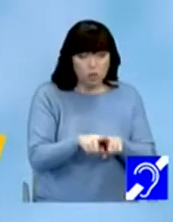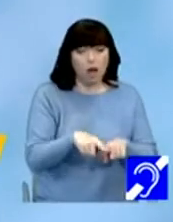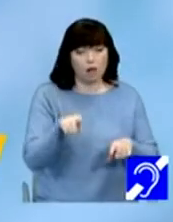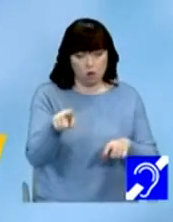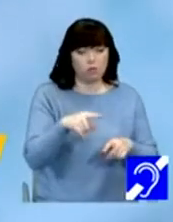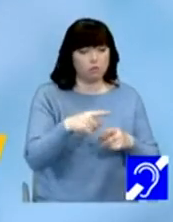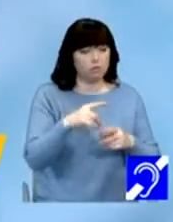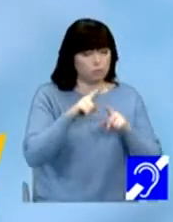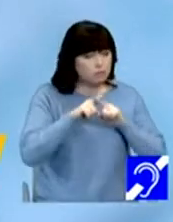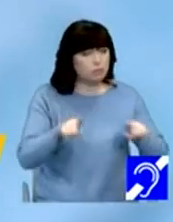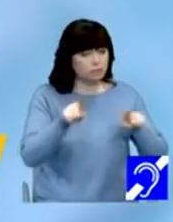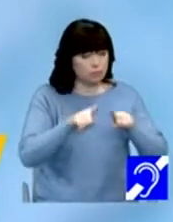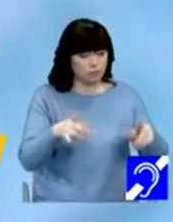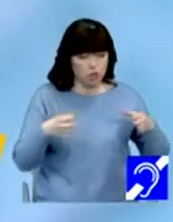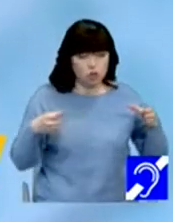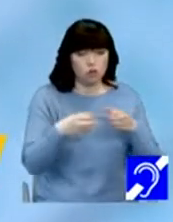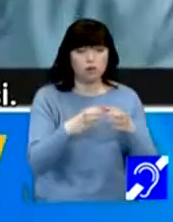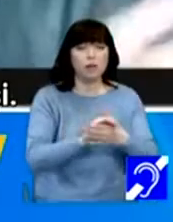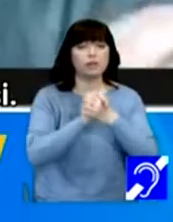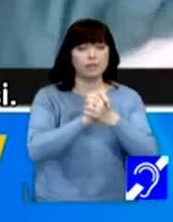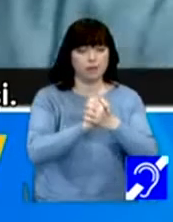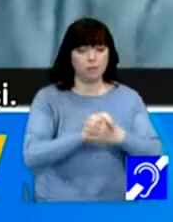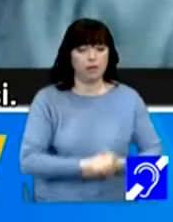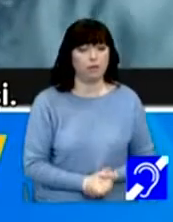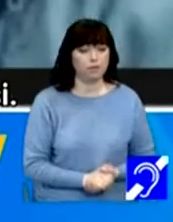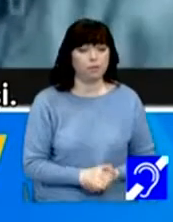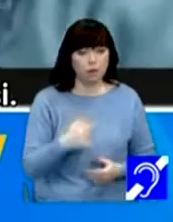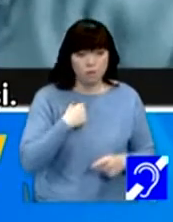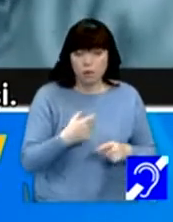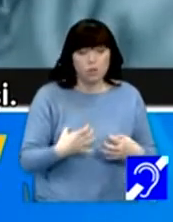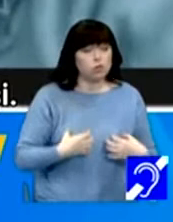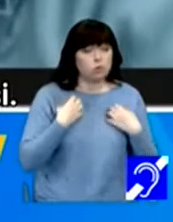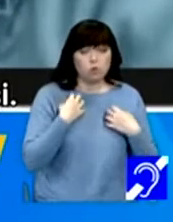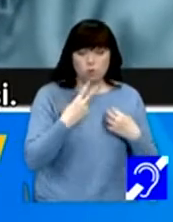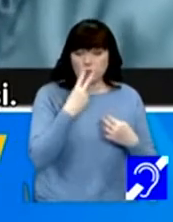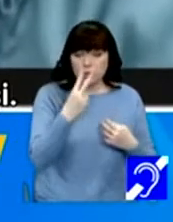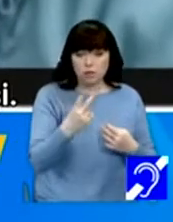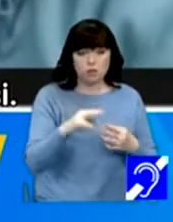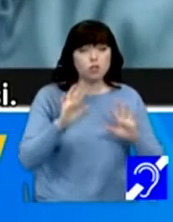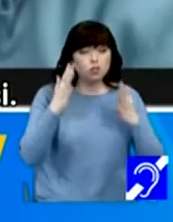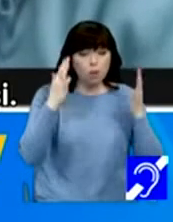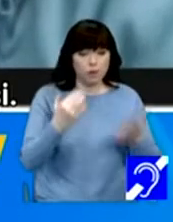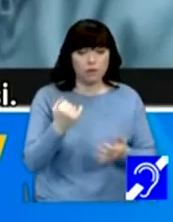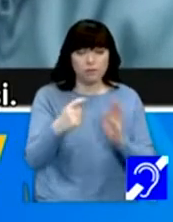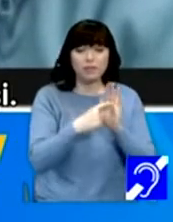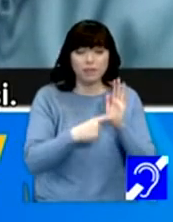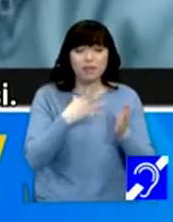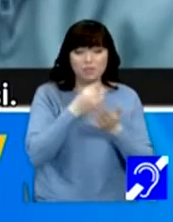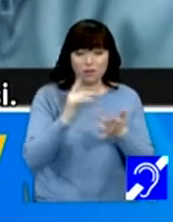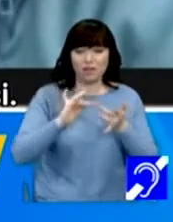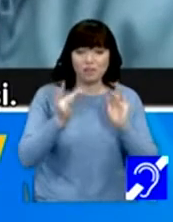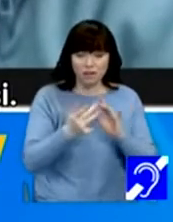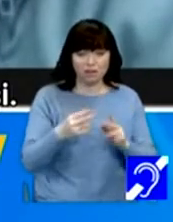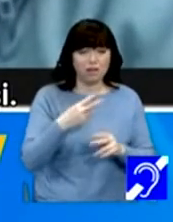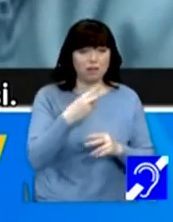fac apel la solidaritate și pace. Мы, конечно же, с ужасом следим за событиями. Вы делитесь на своей странице